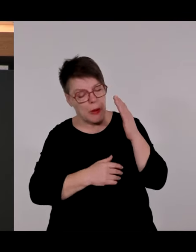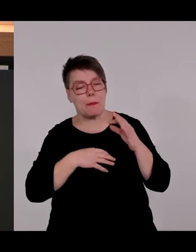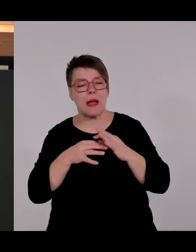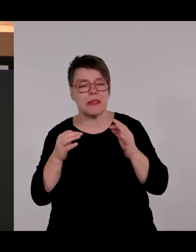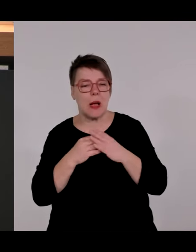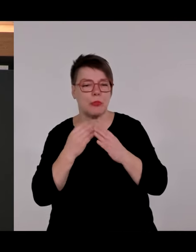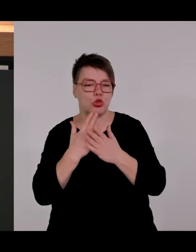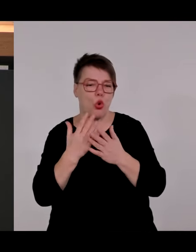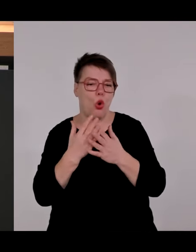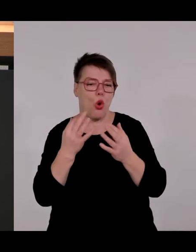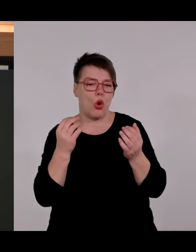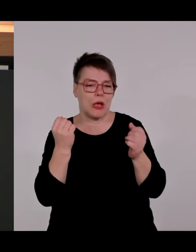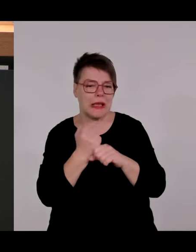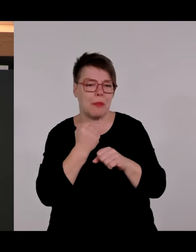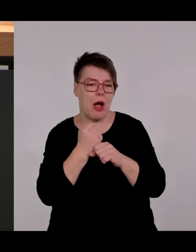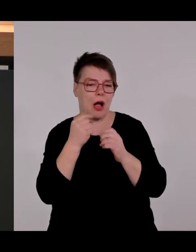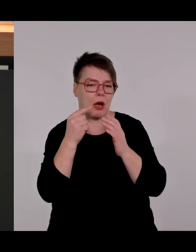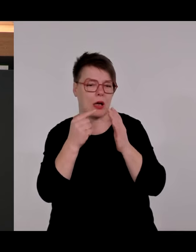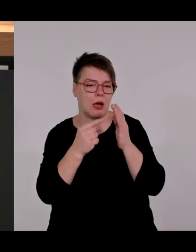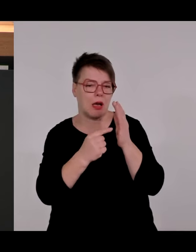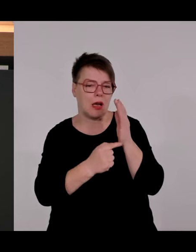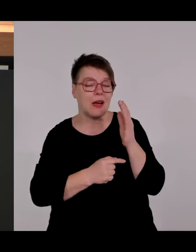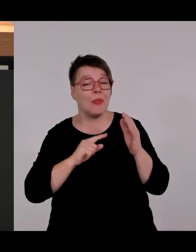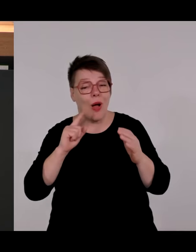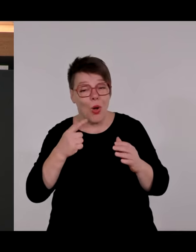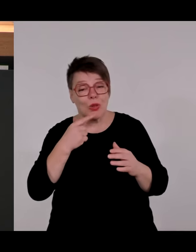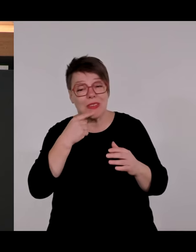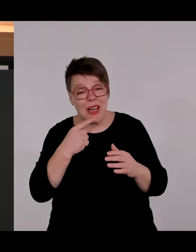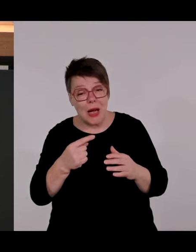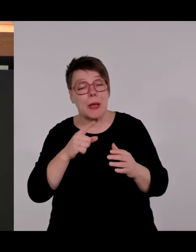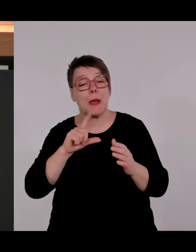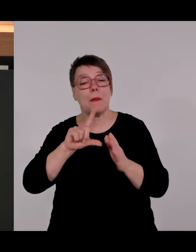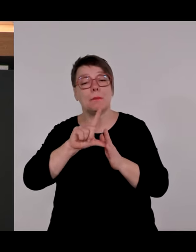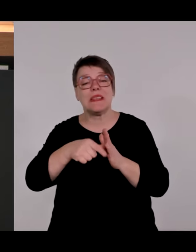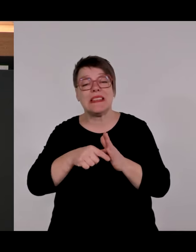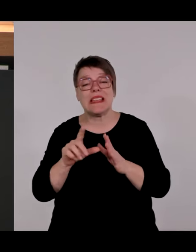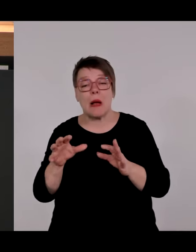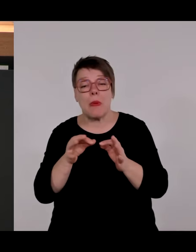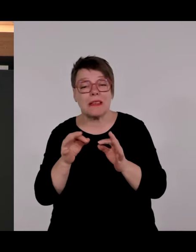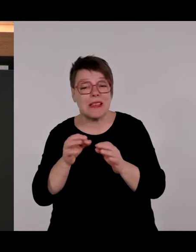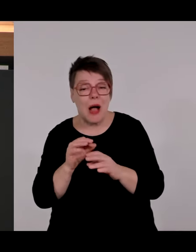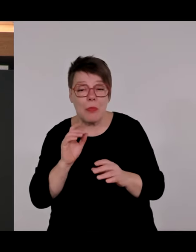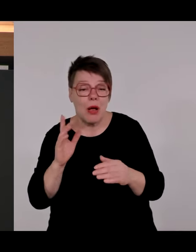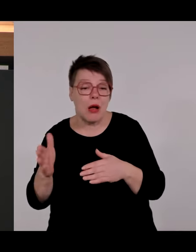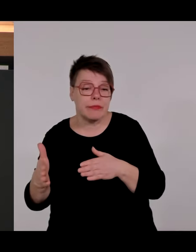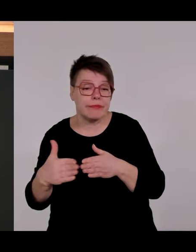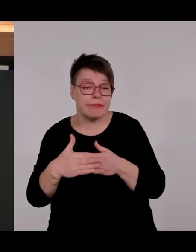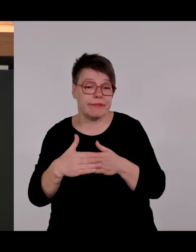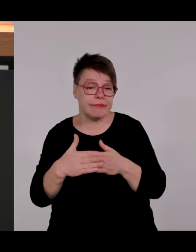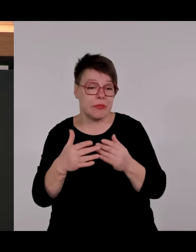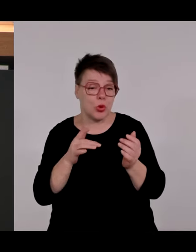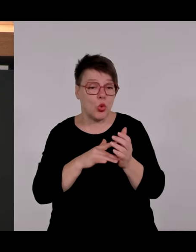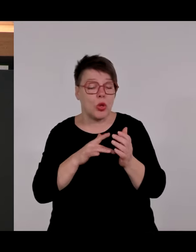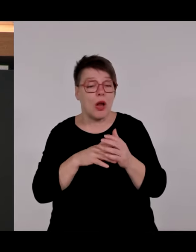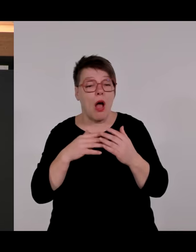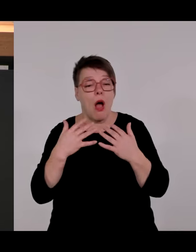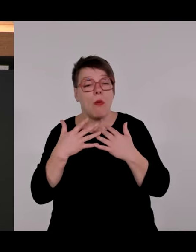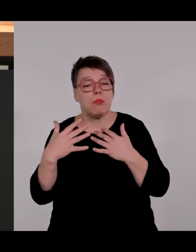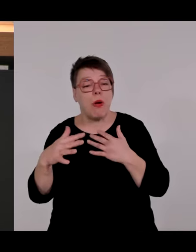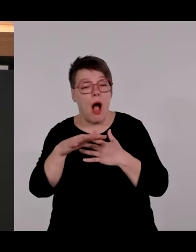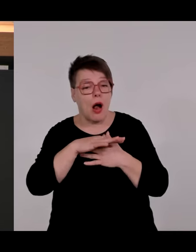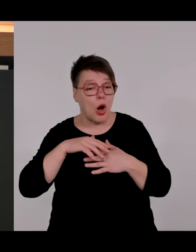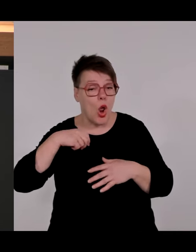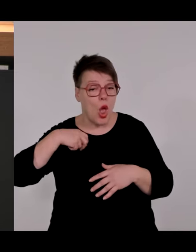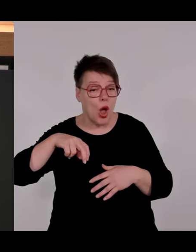Kriminalität bekämpfen? Sie merken selbst, das geht nicht auf. Wenn wir also ernsthaft gemeinsam etwas